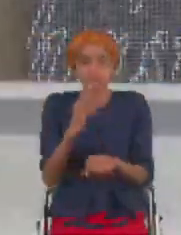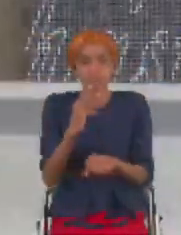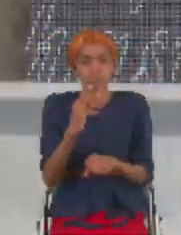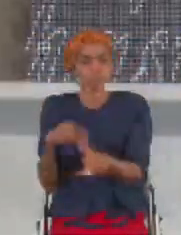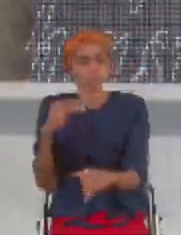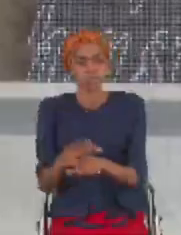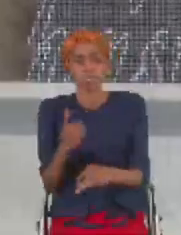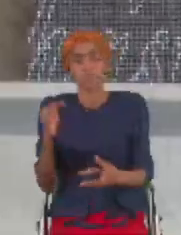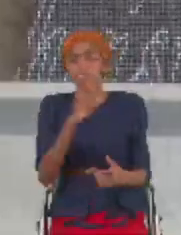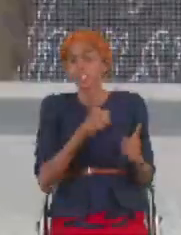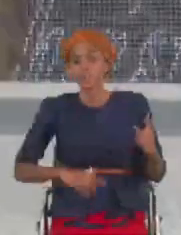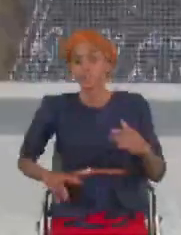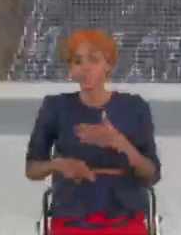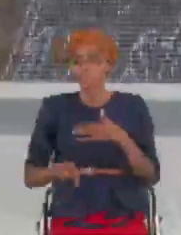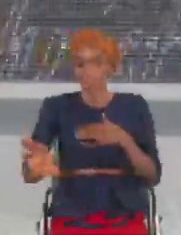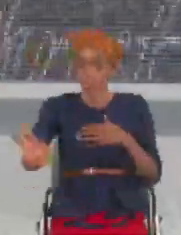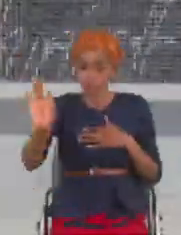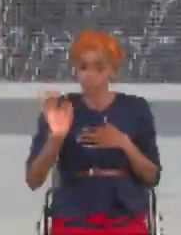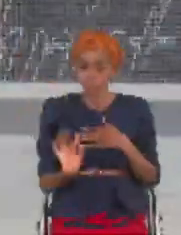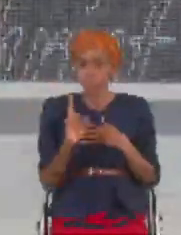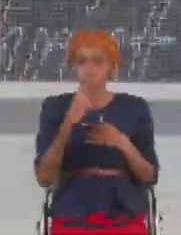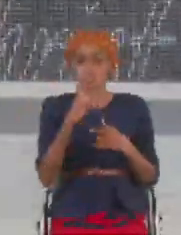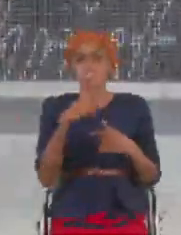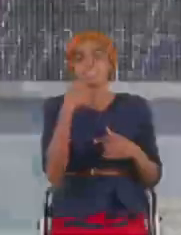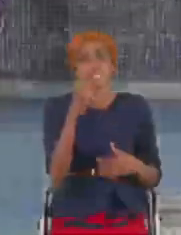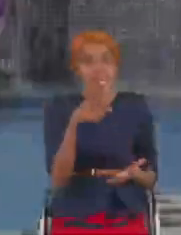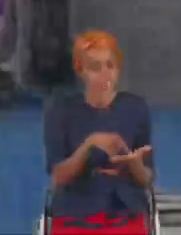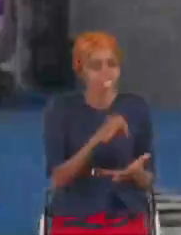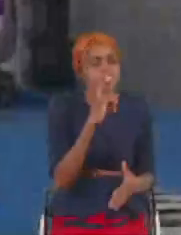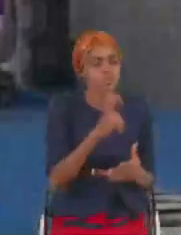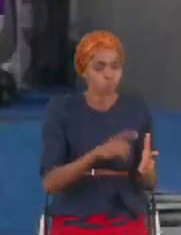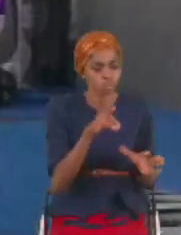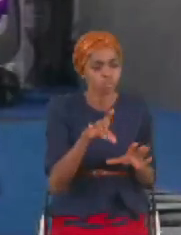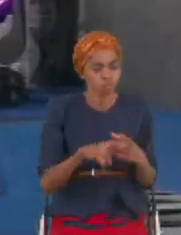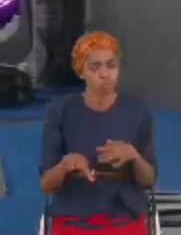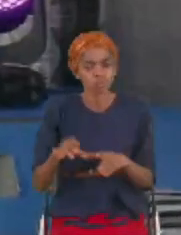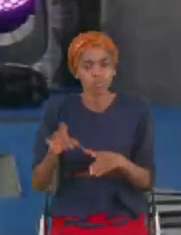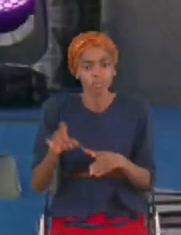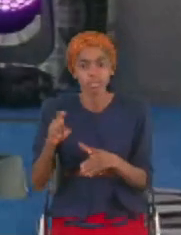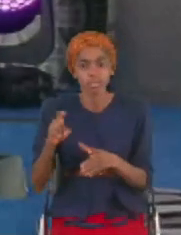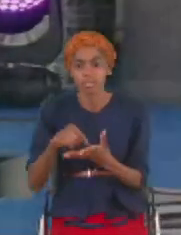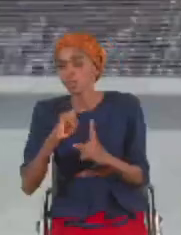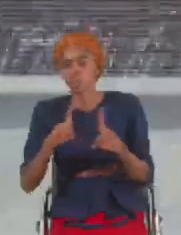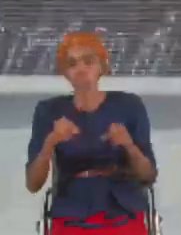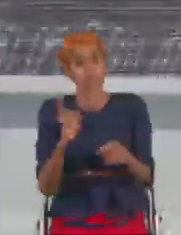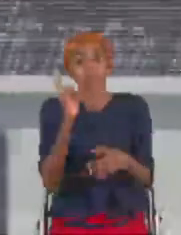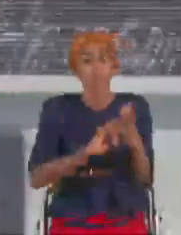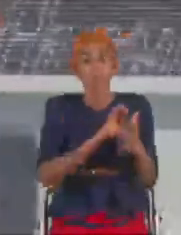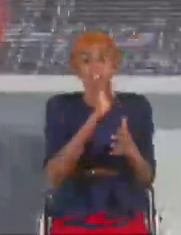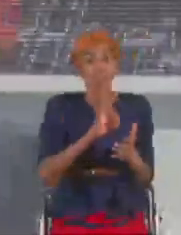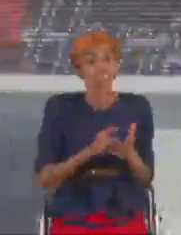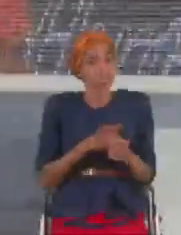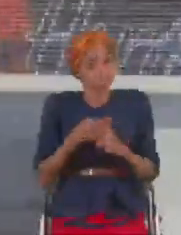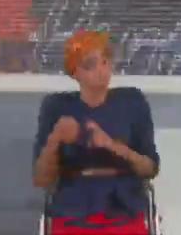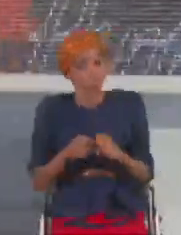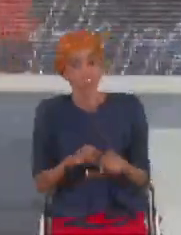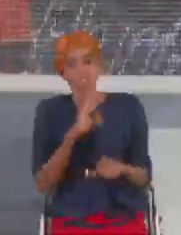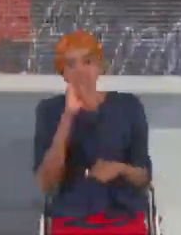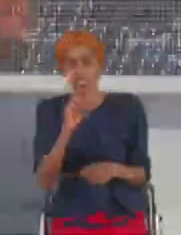établie hazy voici ce que tu dois faire et voici là où tu dois aller quelles que soient les afflictions